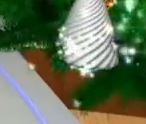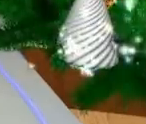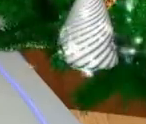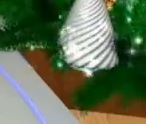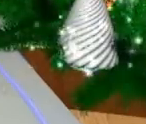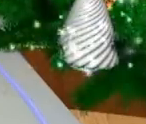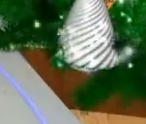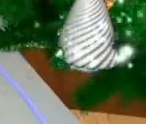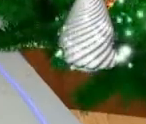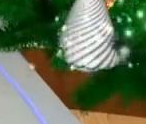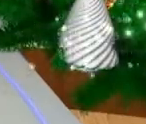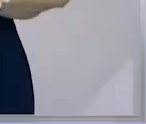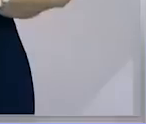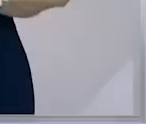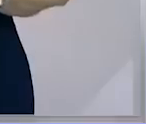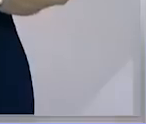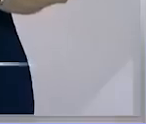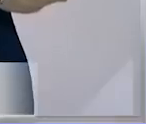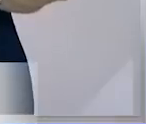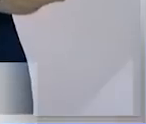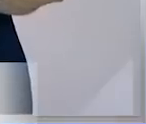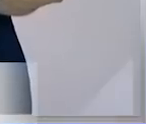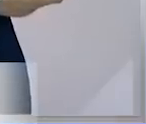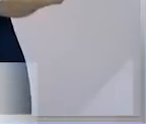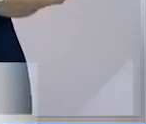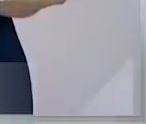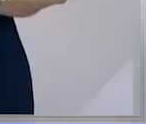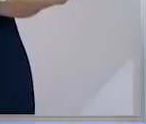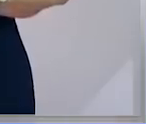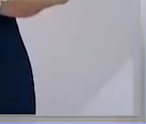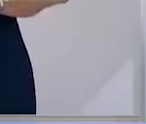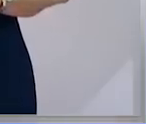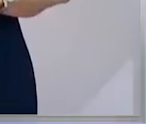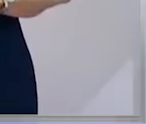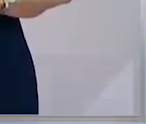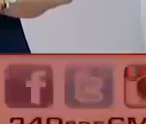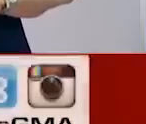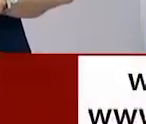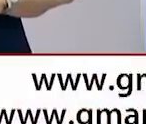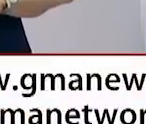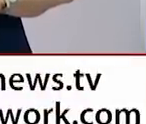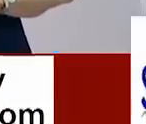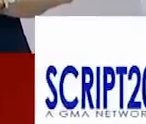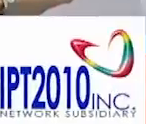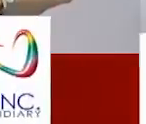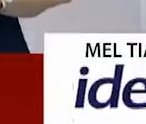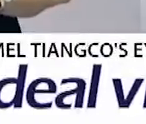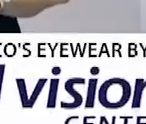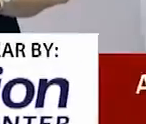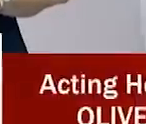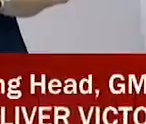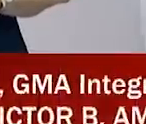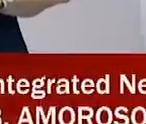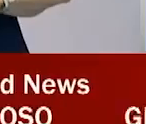na. Ako naman po si Vicky Morales, buong puso para sa Pilipino. Ito ang GMA. Walang kinikilingan, walang pinoprotektahan. Walang